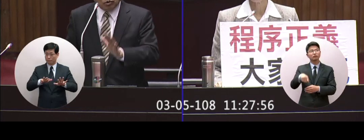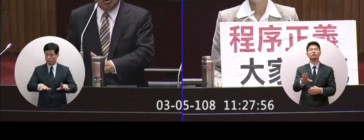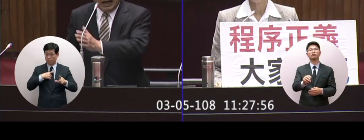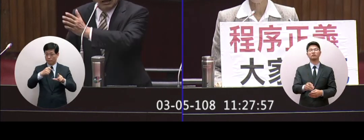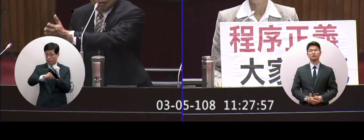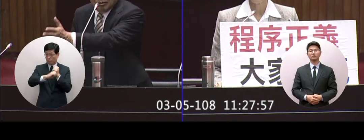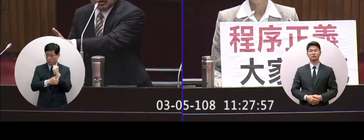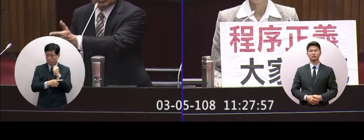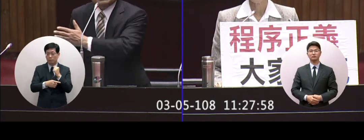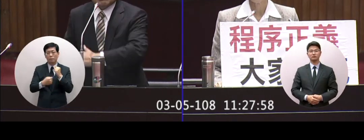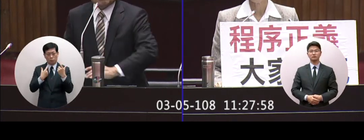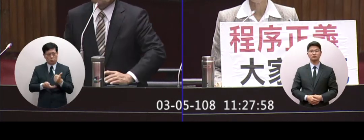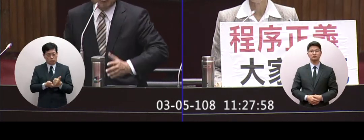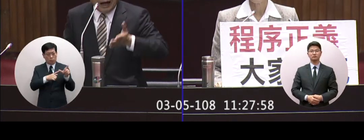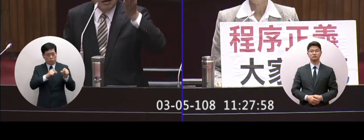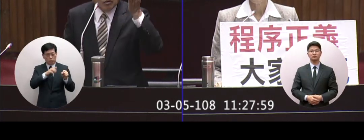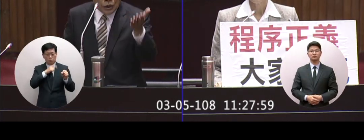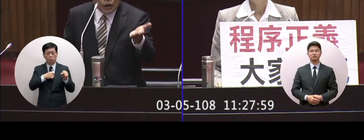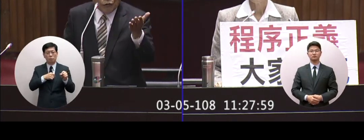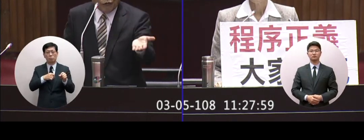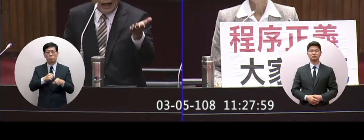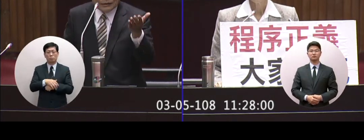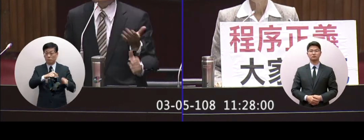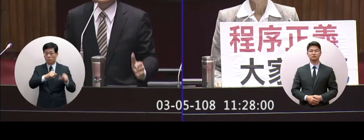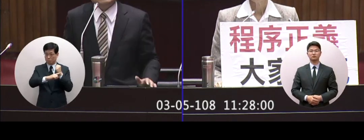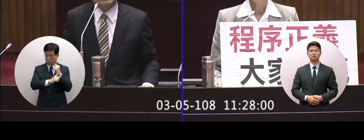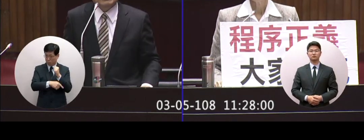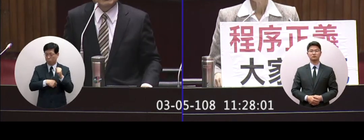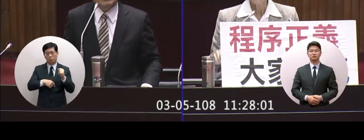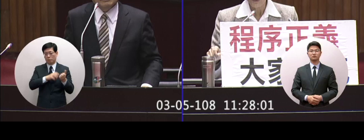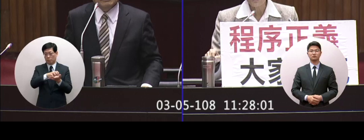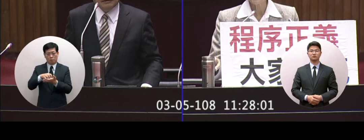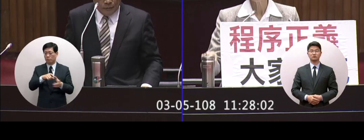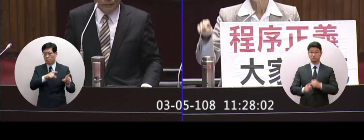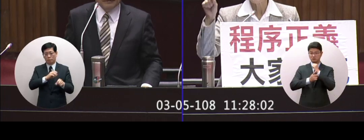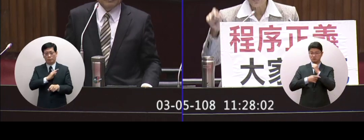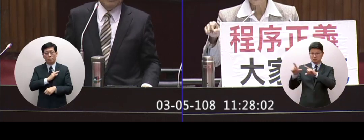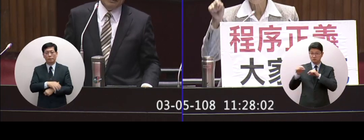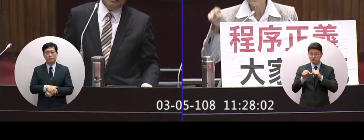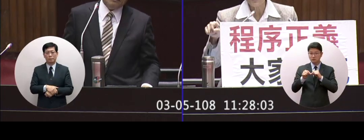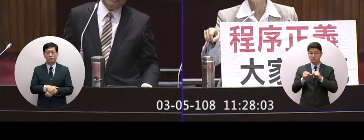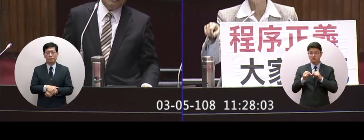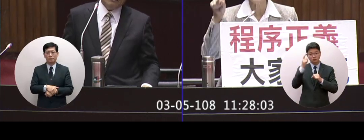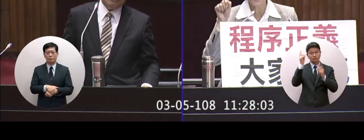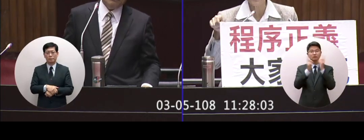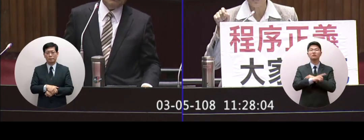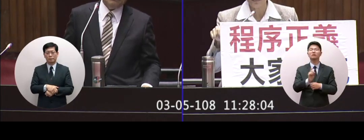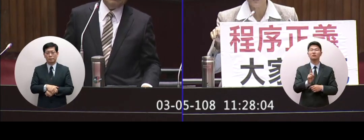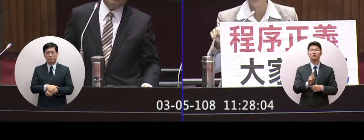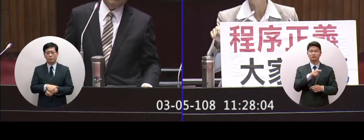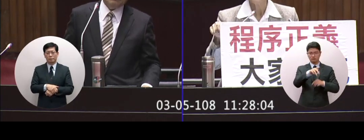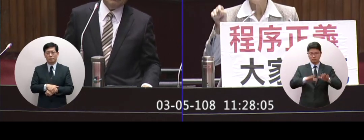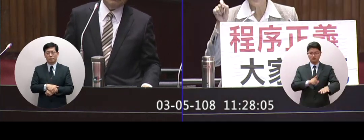在公投法，我们都遵照公投法依法行政。 依法行政，所以换句话讲，你现在